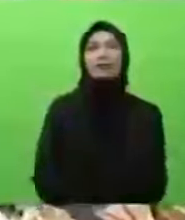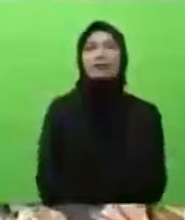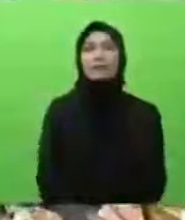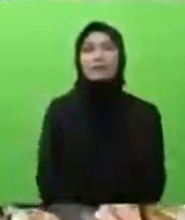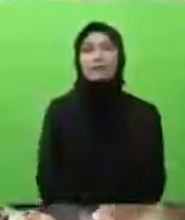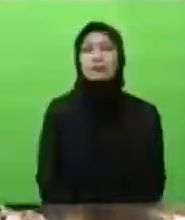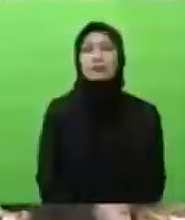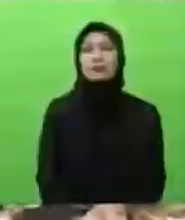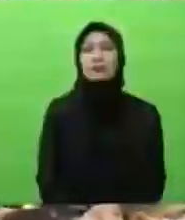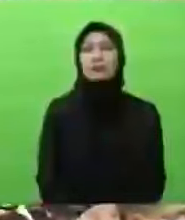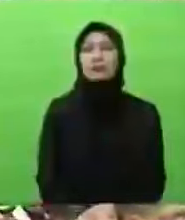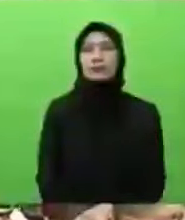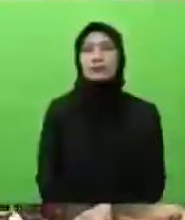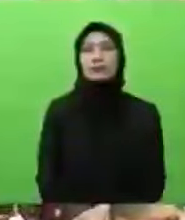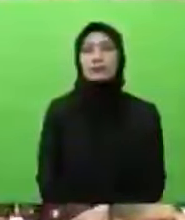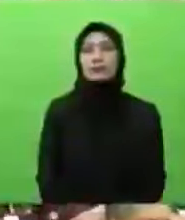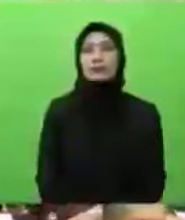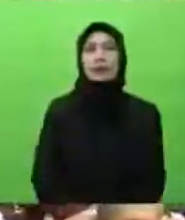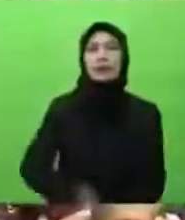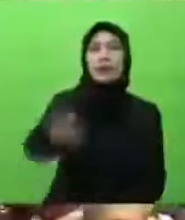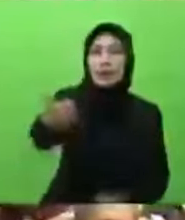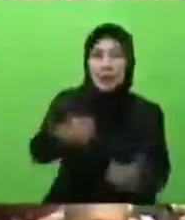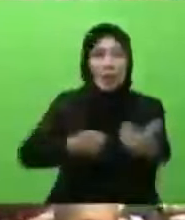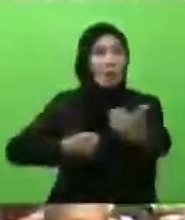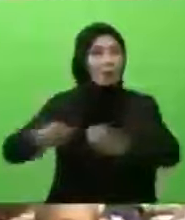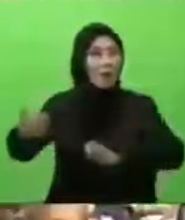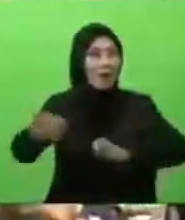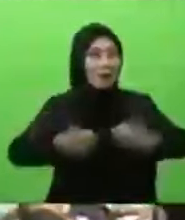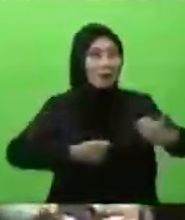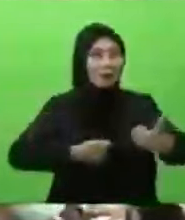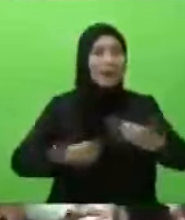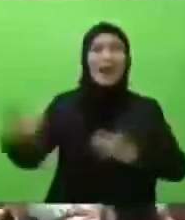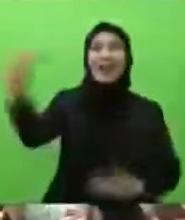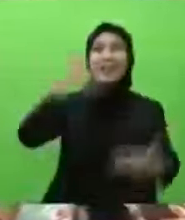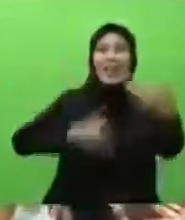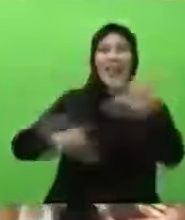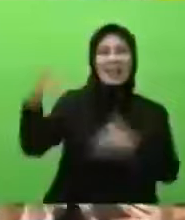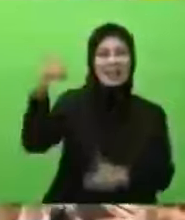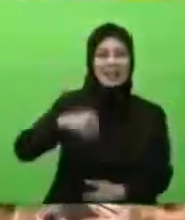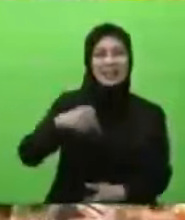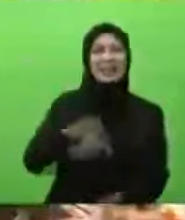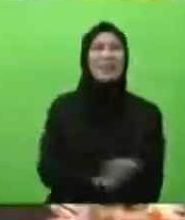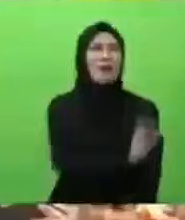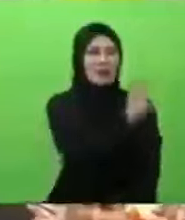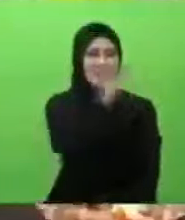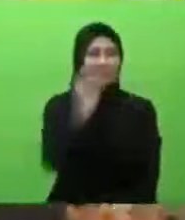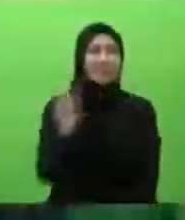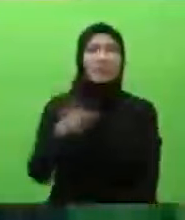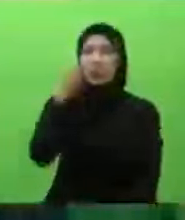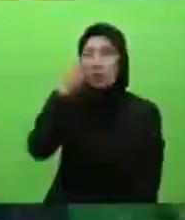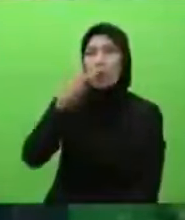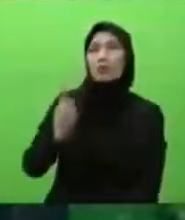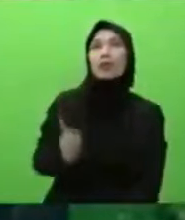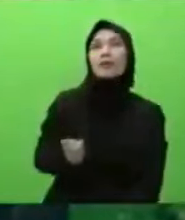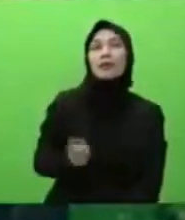ak para tokoh dan tamu undangan berbagai kalangan dari dalam dan luar negeri